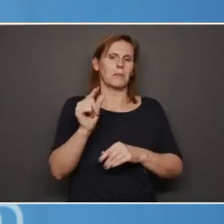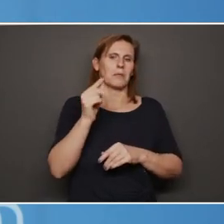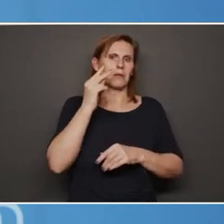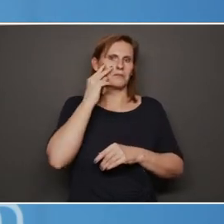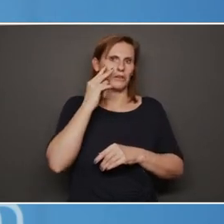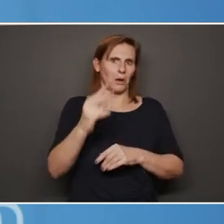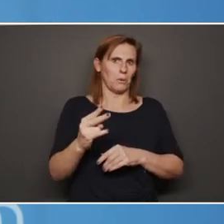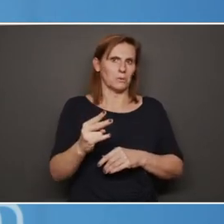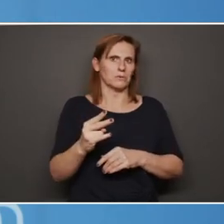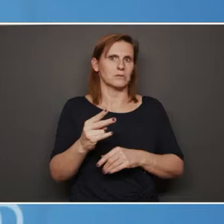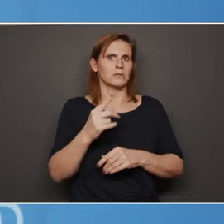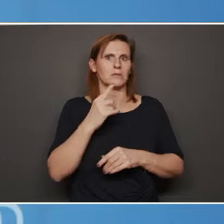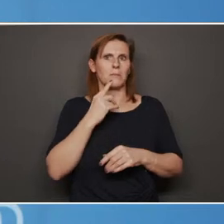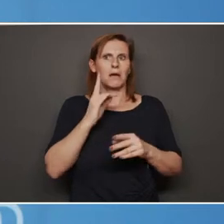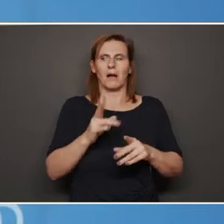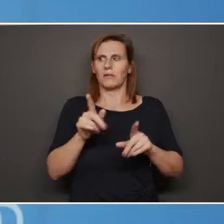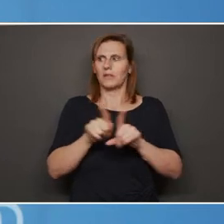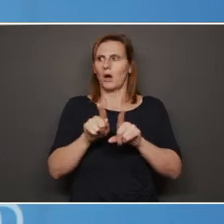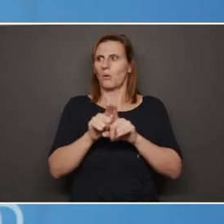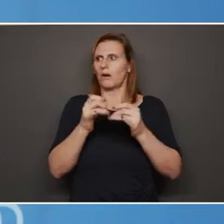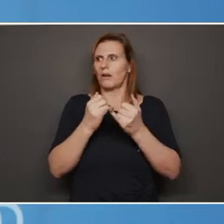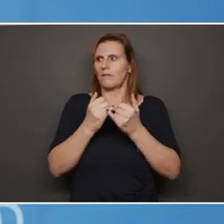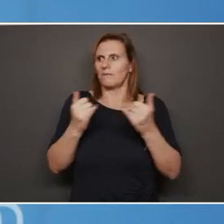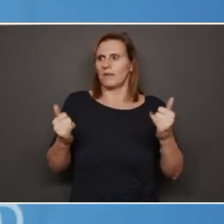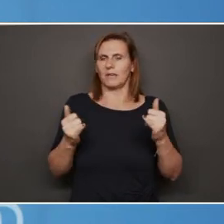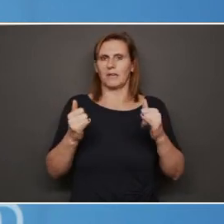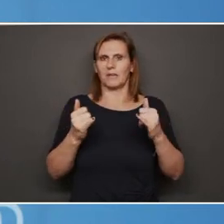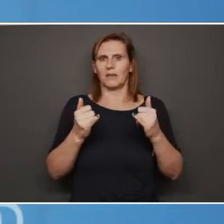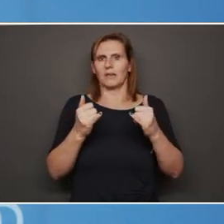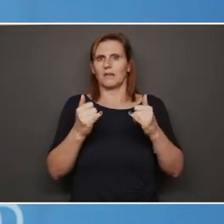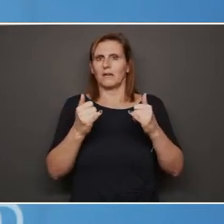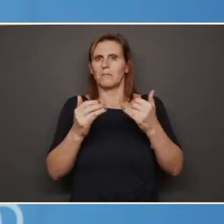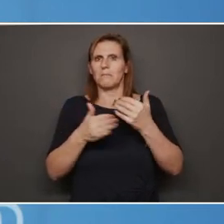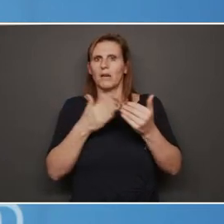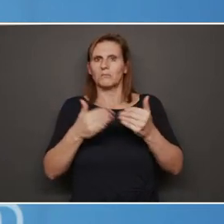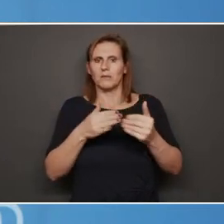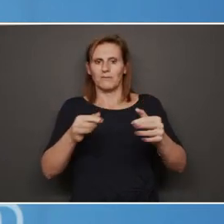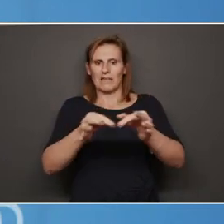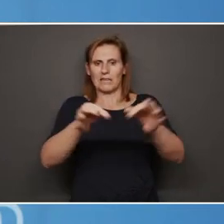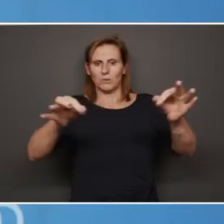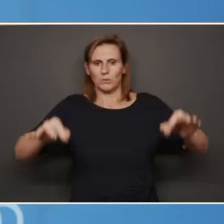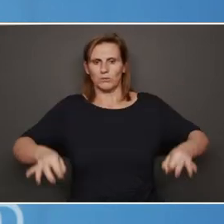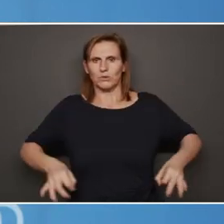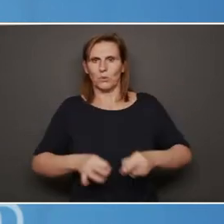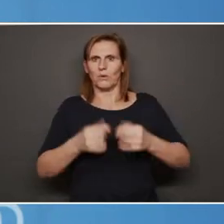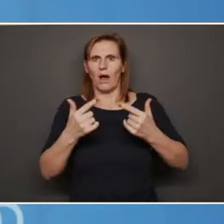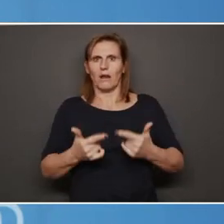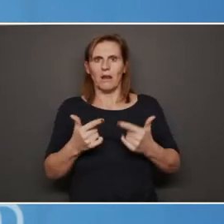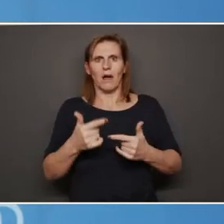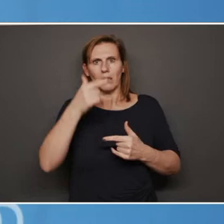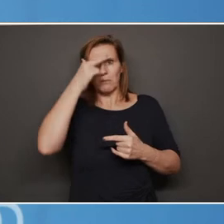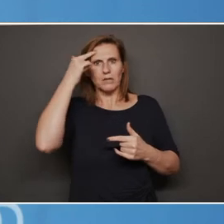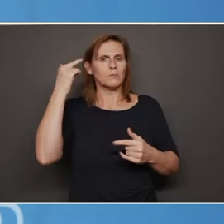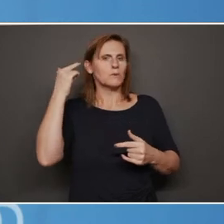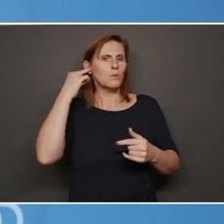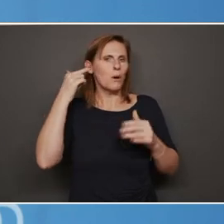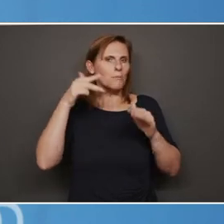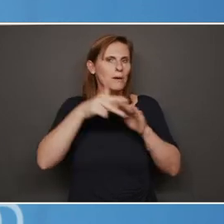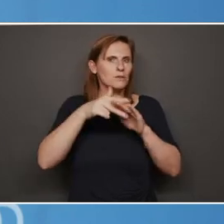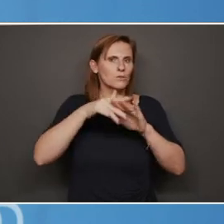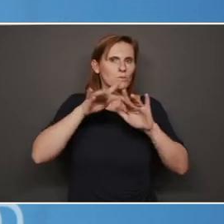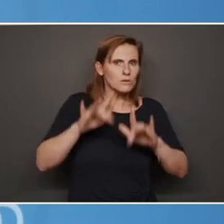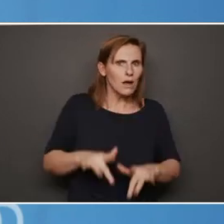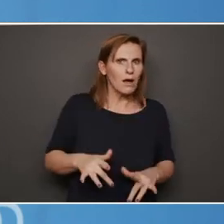dass man sagt, man könnte auch sogenannte Induktionsanlagen, das sind spezielle Anlagen für Menschen mit einer Hörbehinderung, dass man